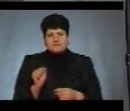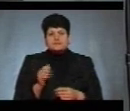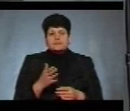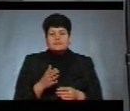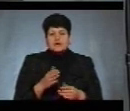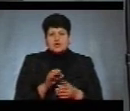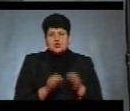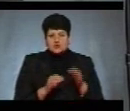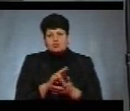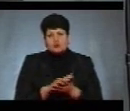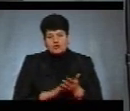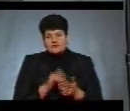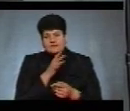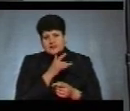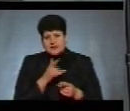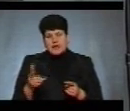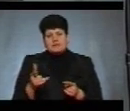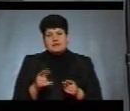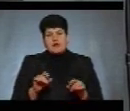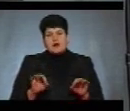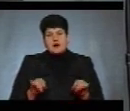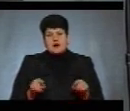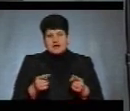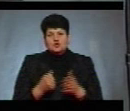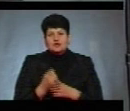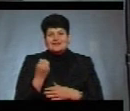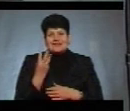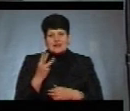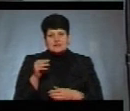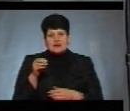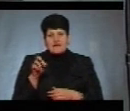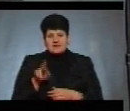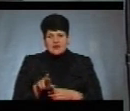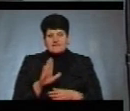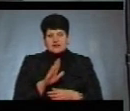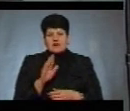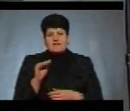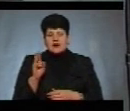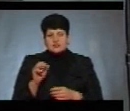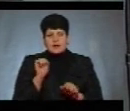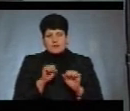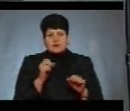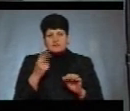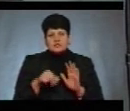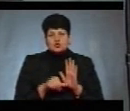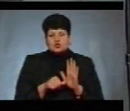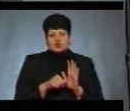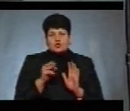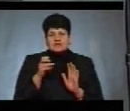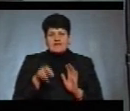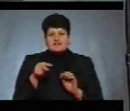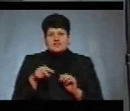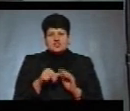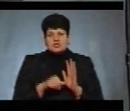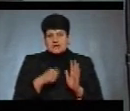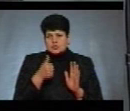Суд продовжив термін перебування підозрюваних під арештом до 13 травня. Віталія Ващенка побили 26 травня 2016